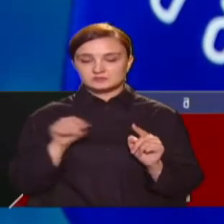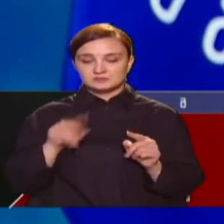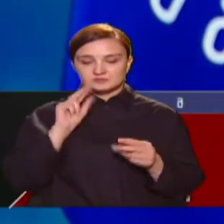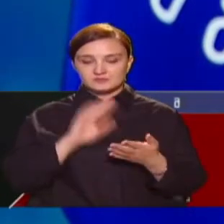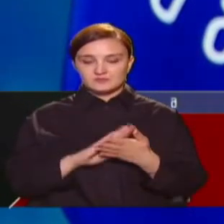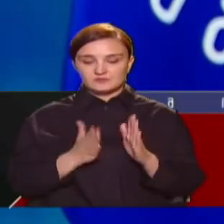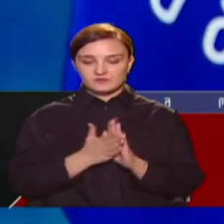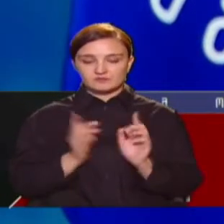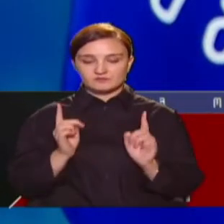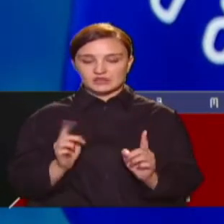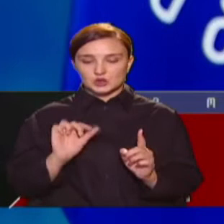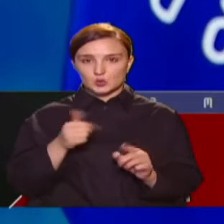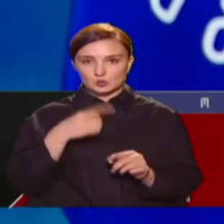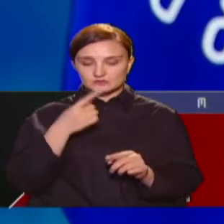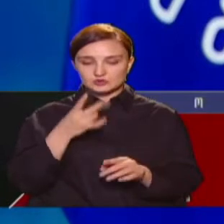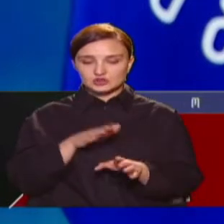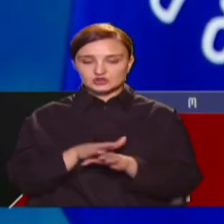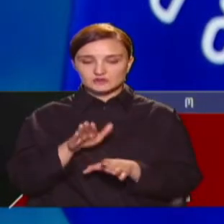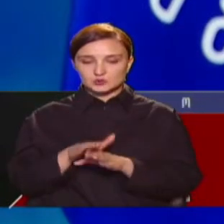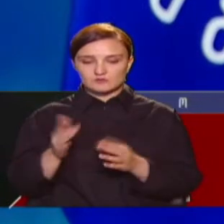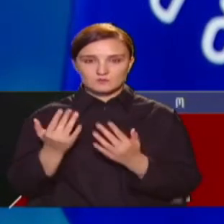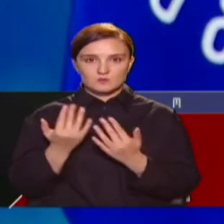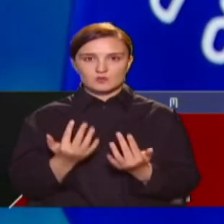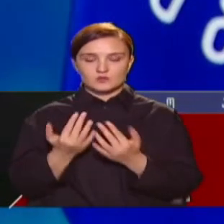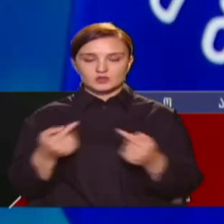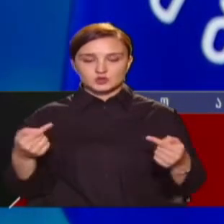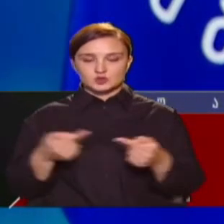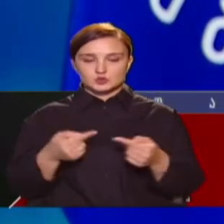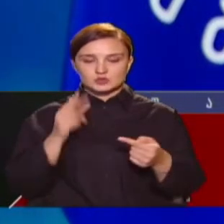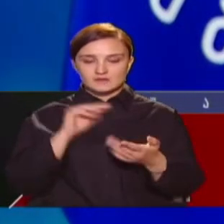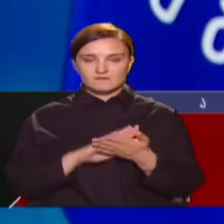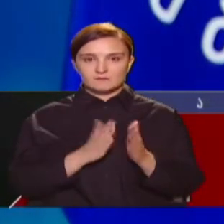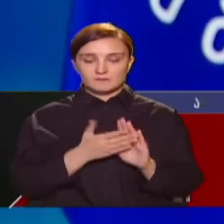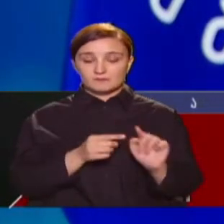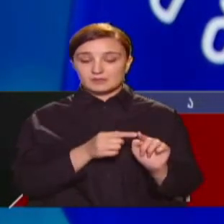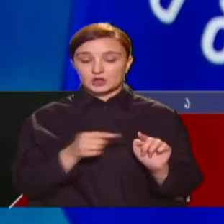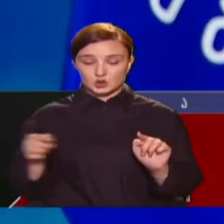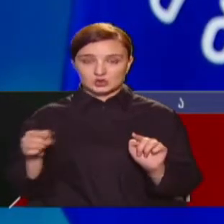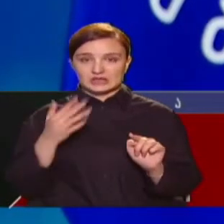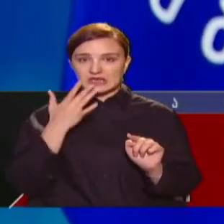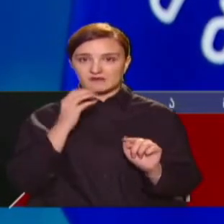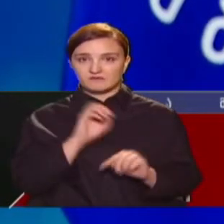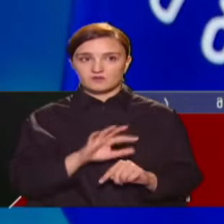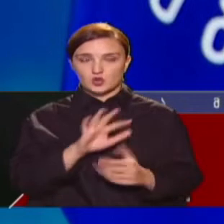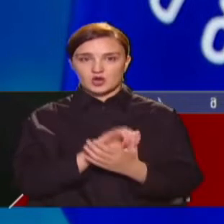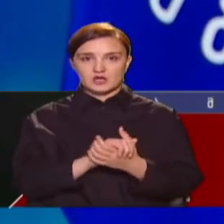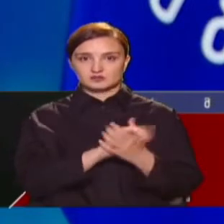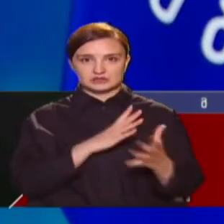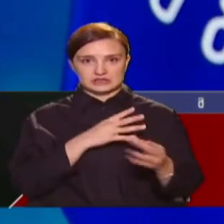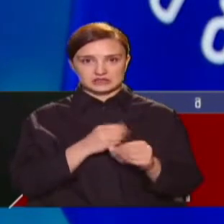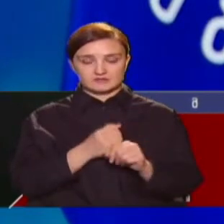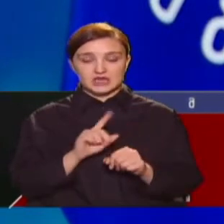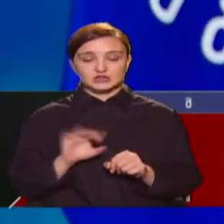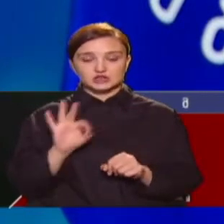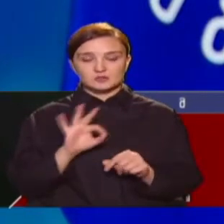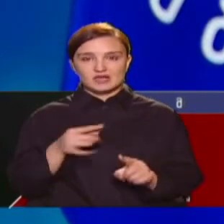ვადებში, როგორც თქვით, რომ შევასრულოთ მოთხოვნები და შევასრულოთ ზუსტად იმ პერიოდში, რაც ევროკავშირთან ერთად დავსახეთ. რაც შეეხება